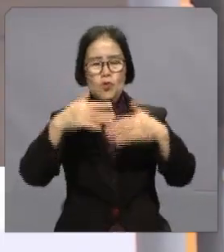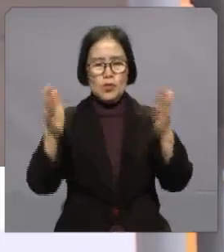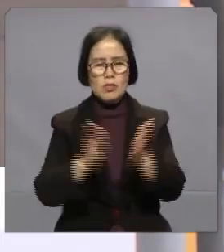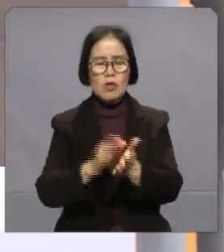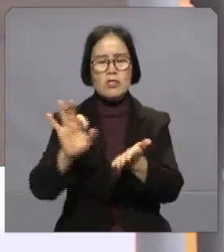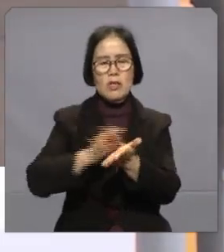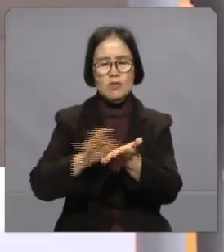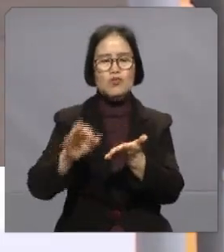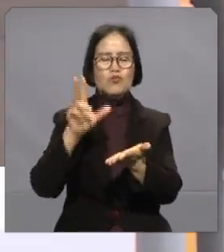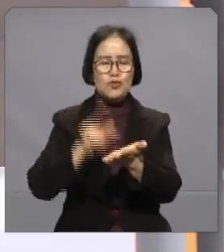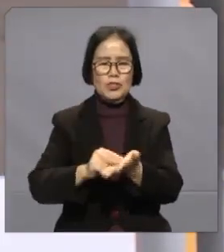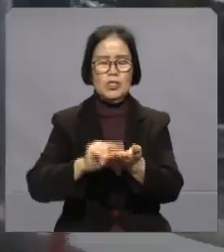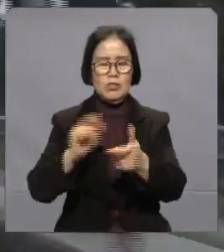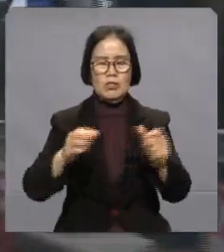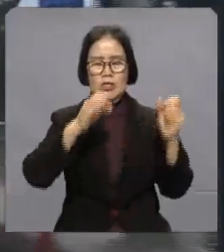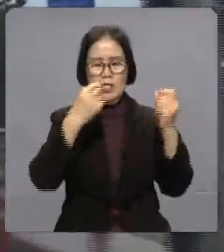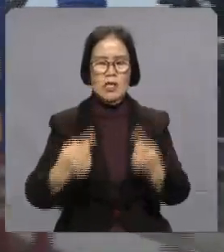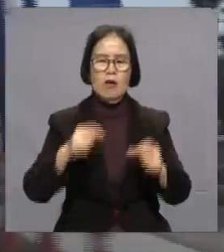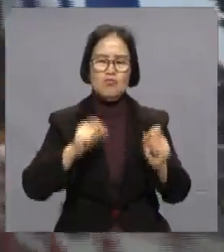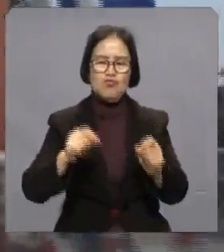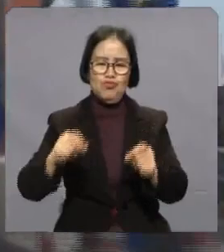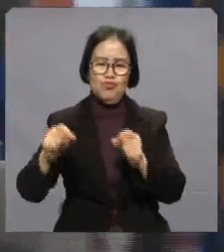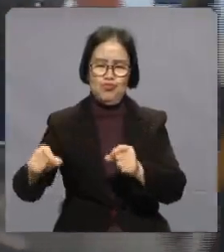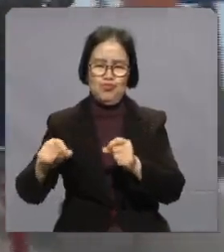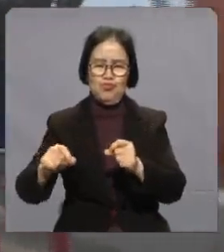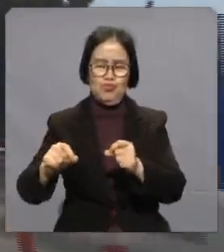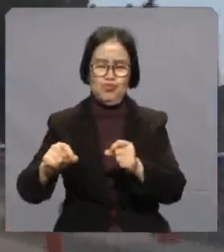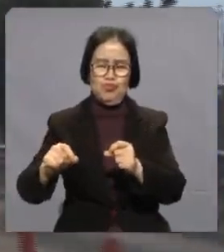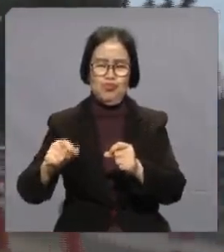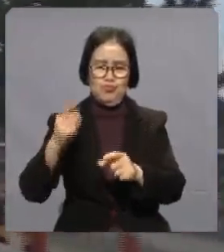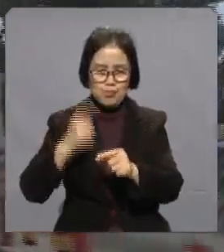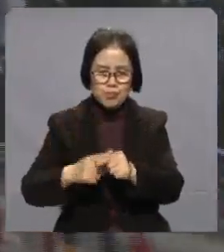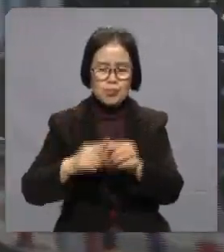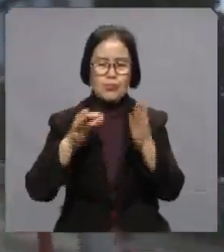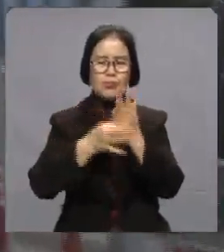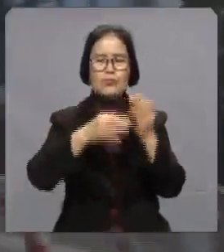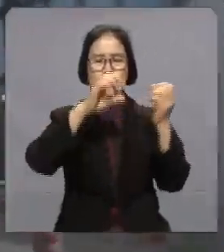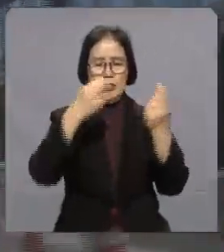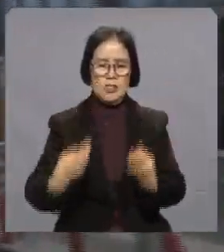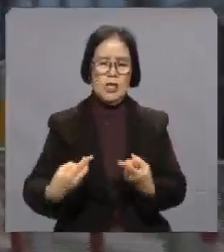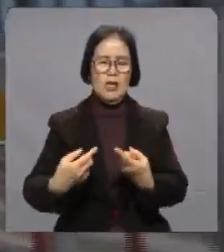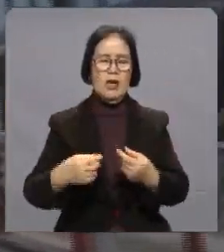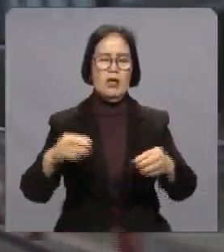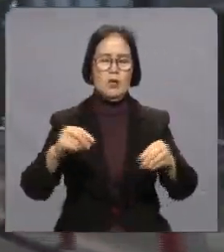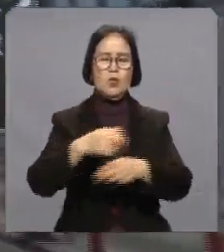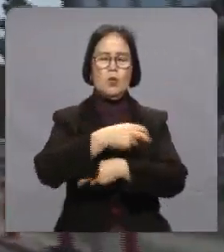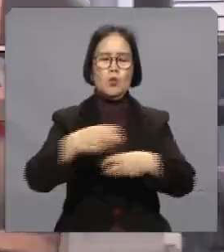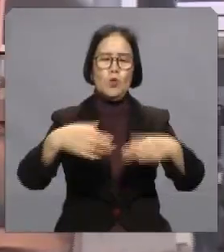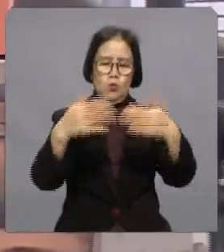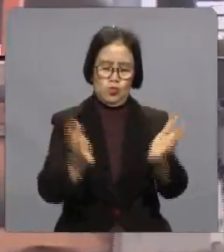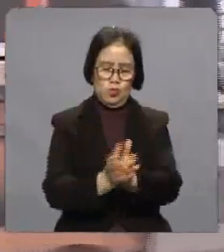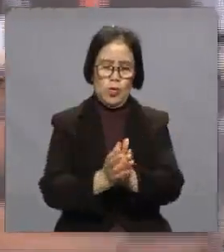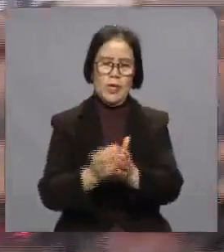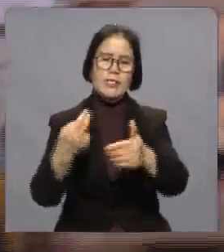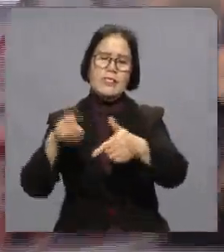여건 문제 등으로 인하를 미뤄오다 정격 통행료 인하 결정을 내린 국토교통부와 인천시.